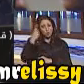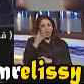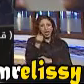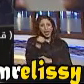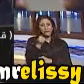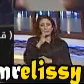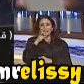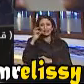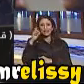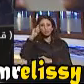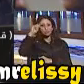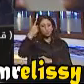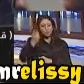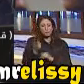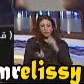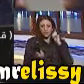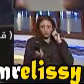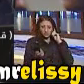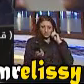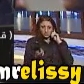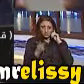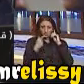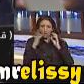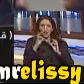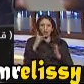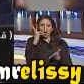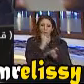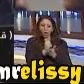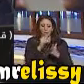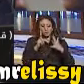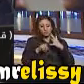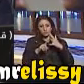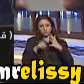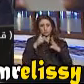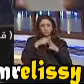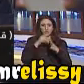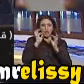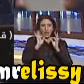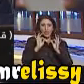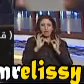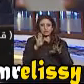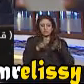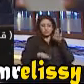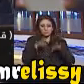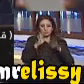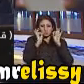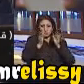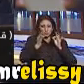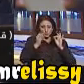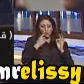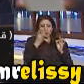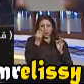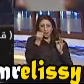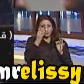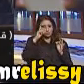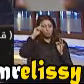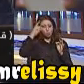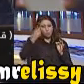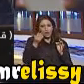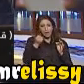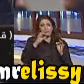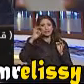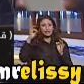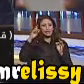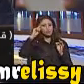عيب ان حد ياخد 100 جنيه. فين الحد الادنى للاجور والحد الاقصى اللي احنا قاعدين نتكلم فيه من ساعه الثوره؟ يجي النهارده يبقى عندنا موظف في